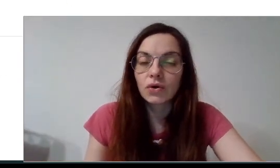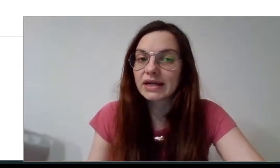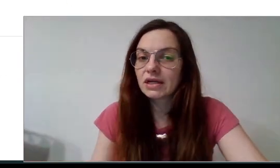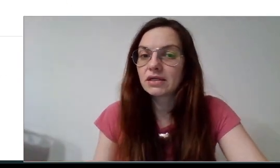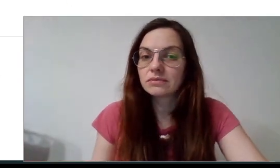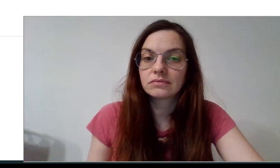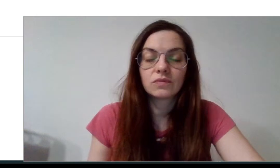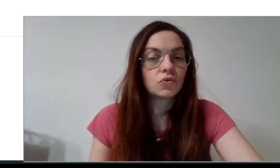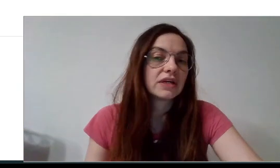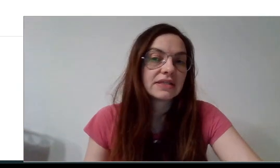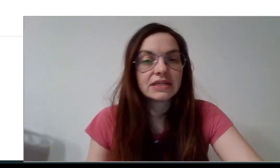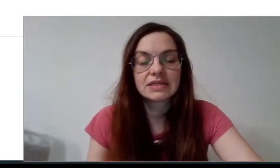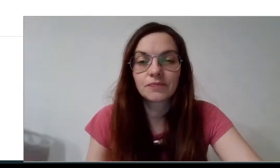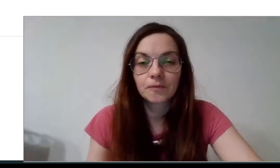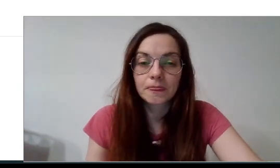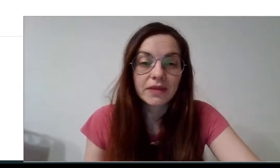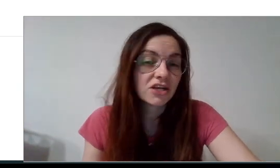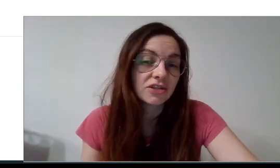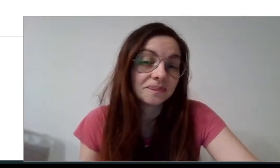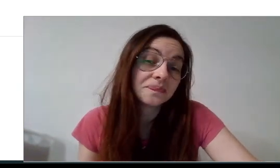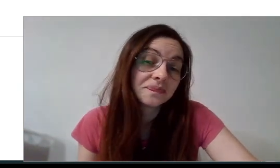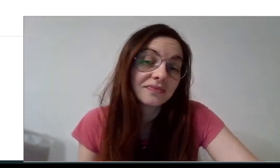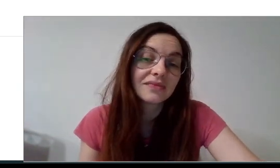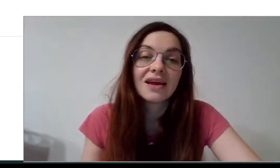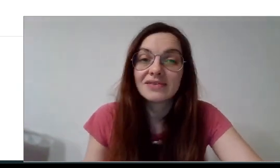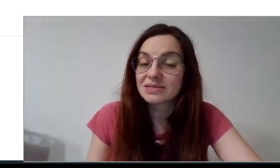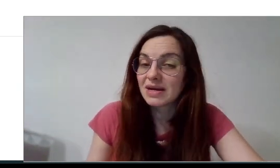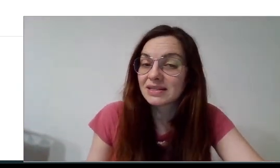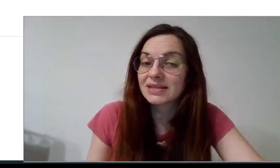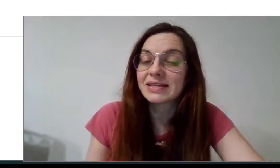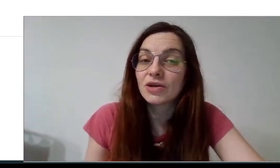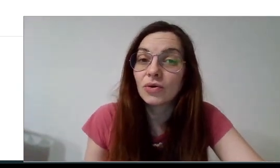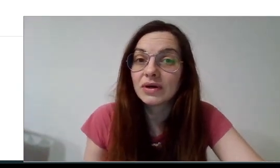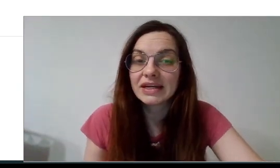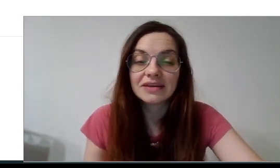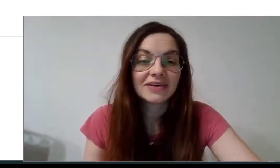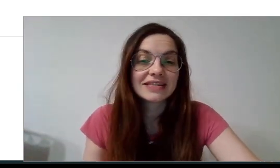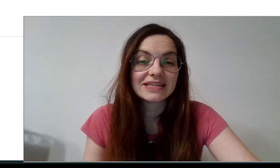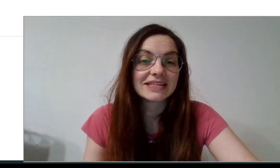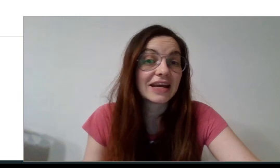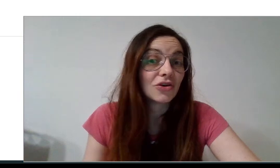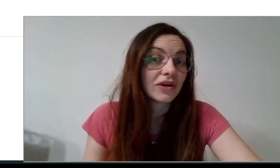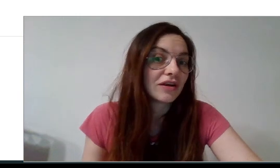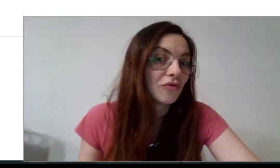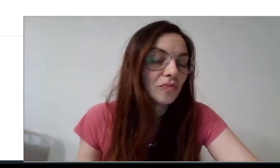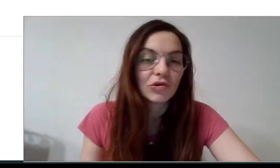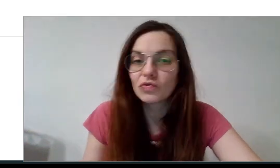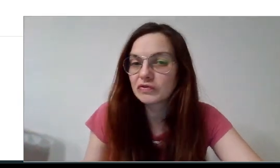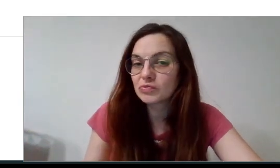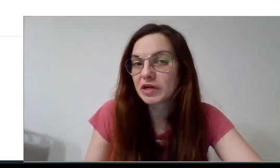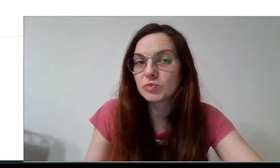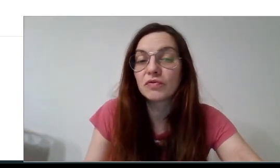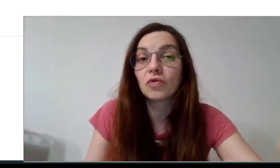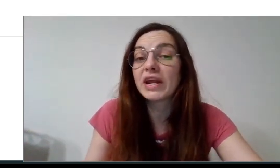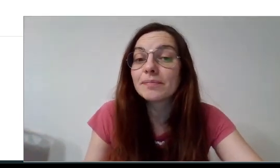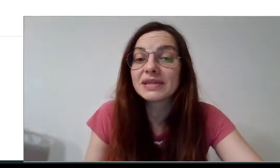Der Onkel, ujak stric, teča. Was macht dein Onkel, was ist dein Onkel vom Beruf,